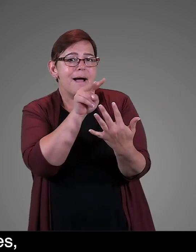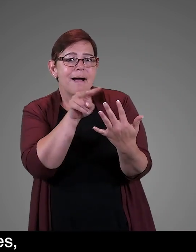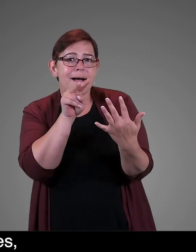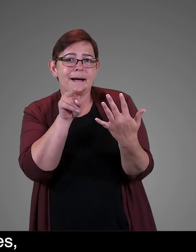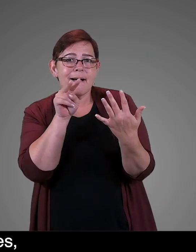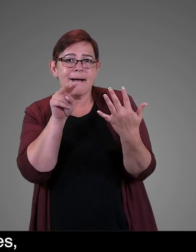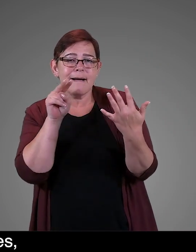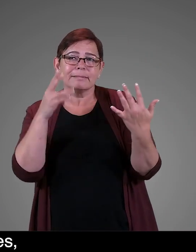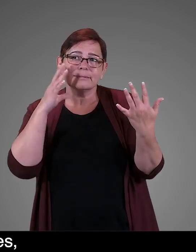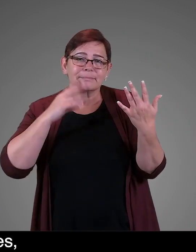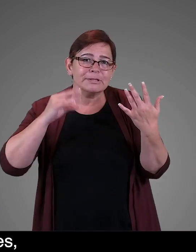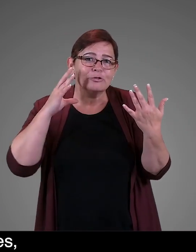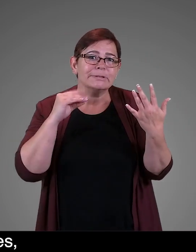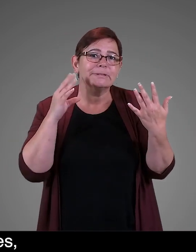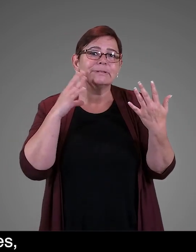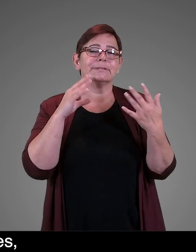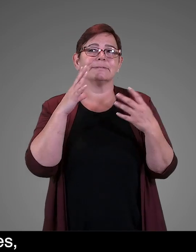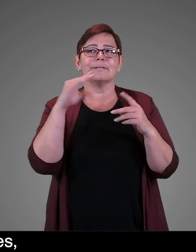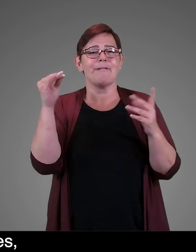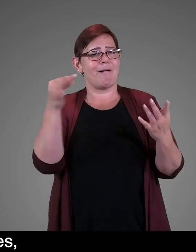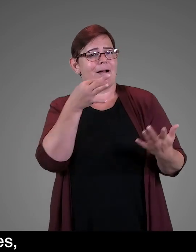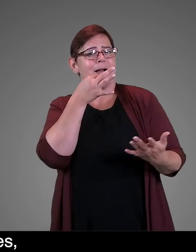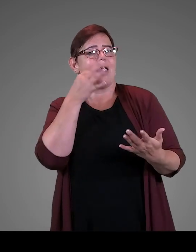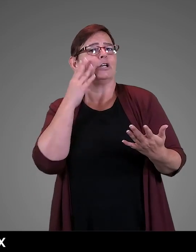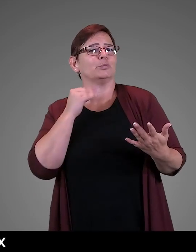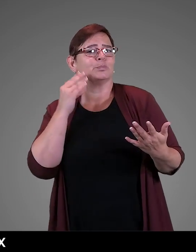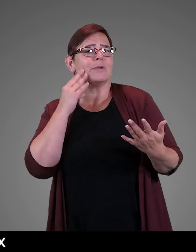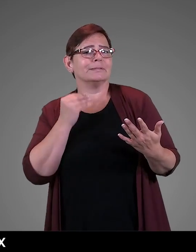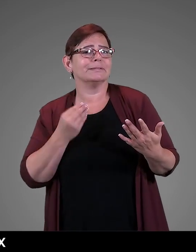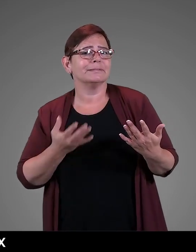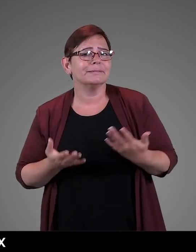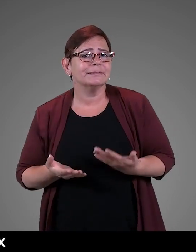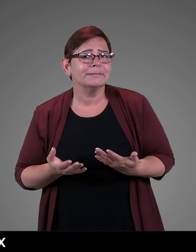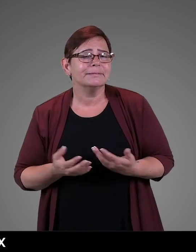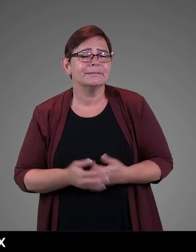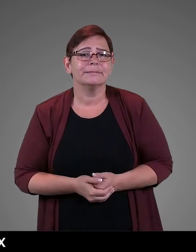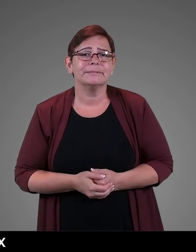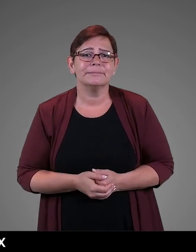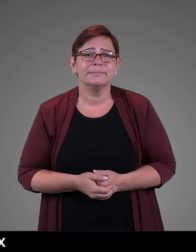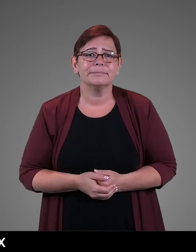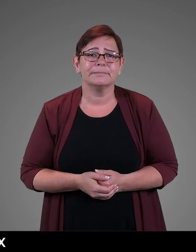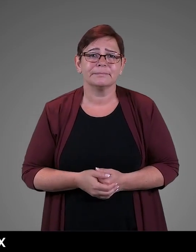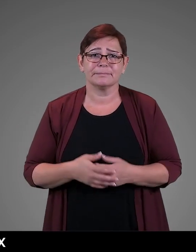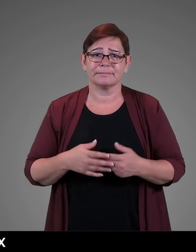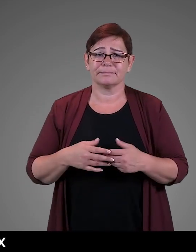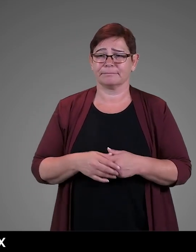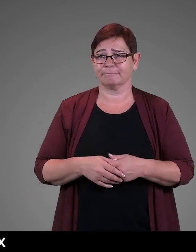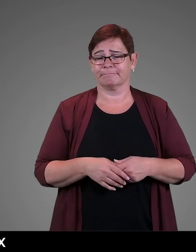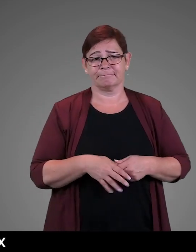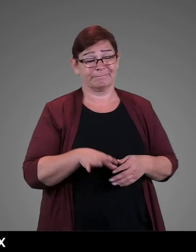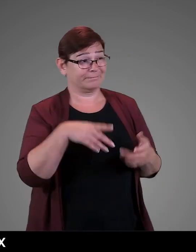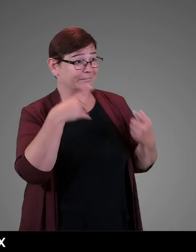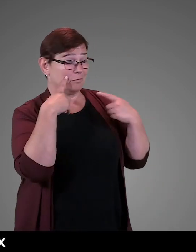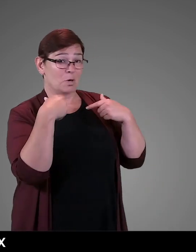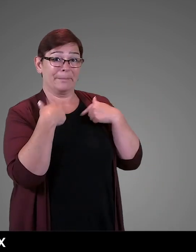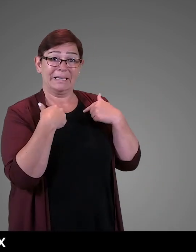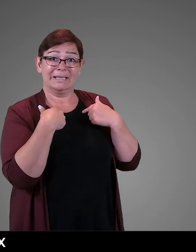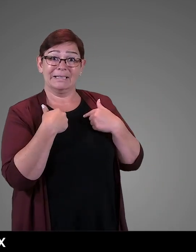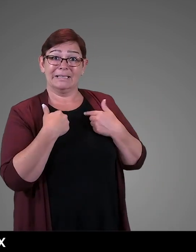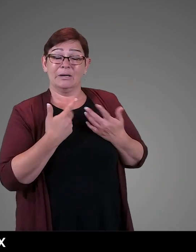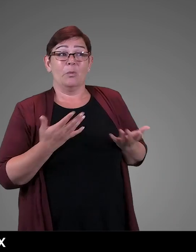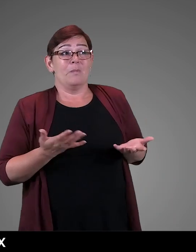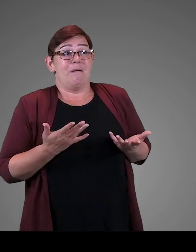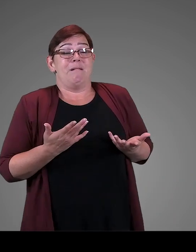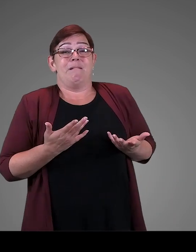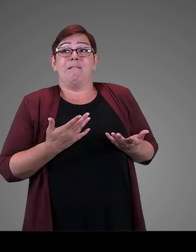des expériences, des expertises fort différentes. Puis pour moi, c'était ça, de dire, je vais assurer qu'il y ait du vieux un peu dans